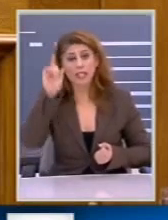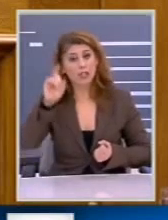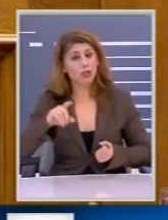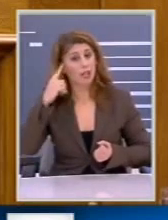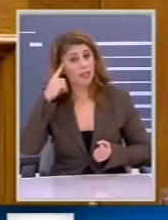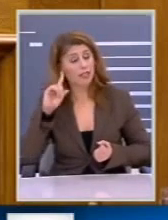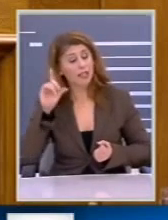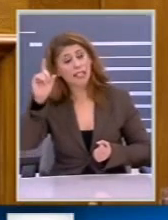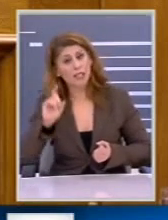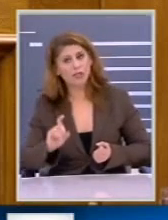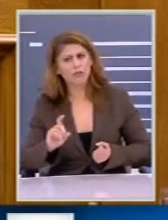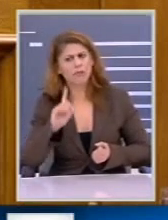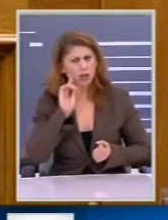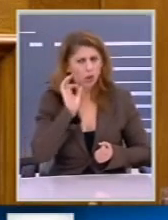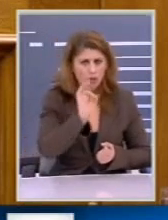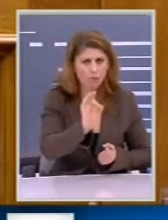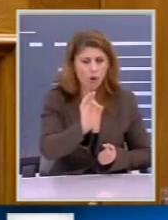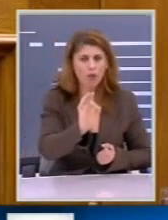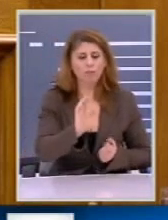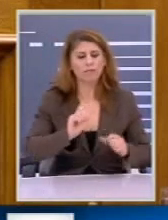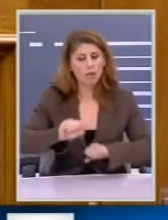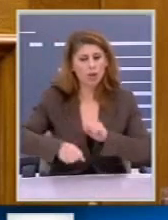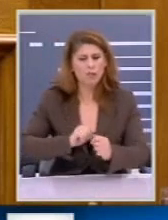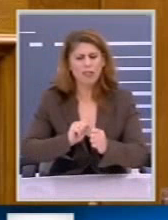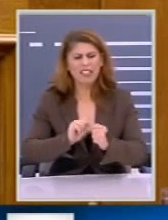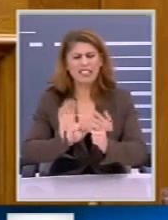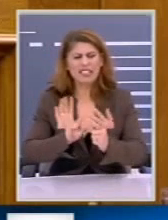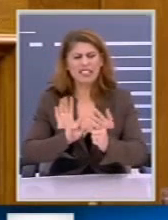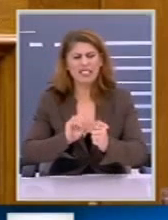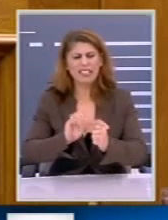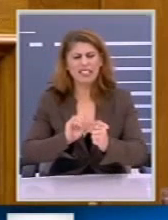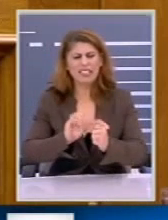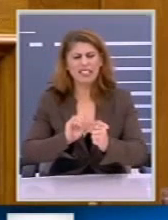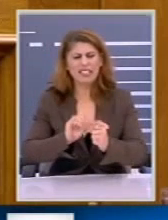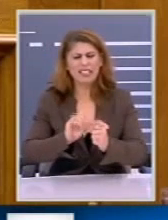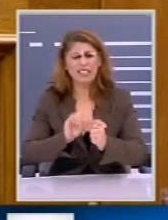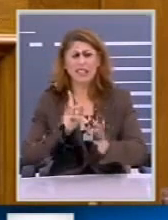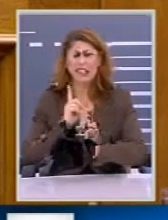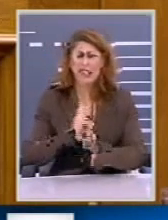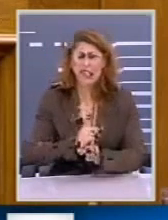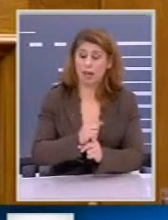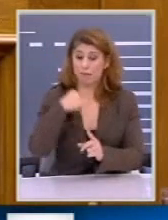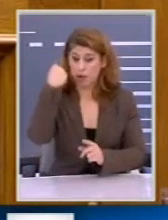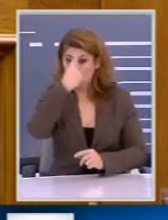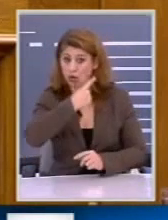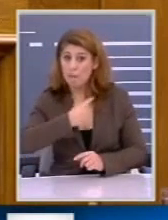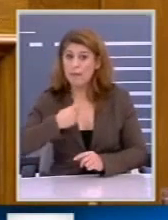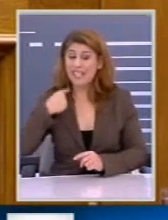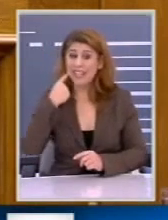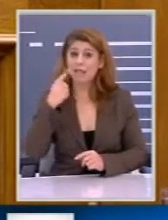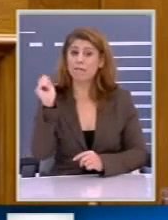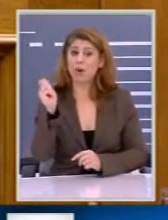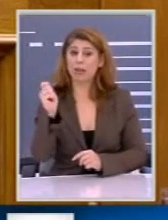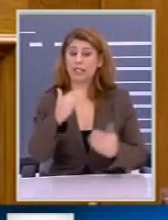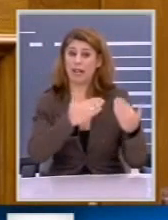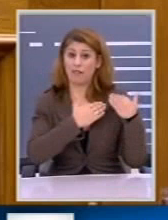ίσως από σκοπιμότητα, καλλιεργήθηκε μια σύγχυση προσωποποιημένες πολιτικές ευθύνες που απαιτεί το